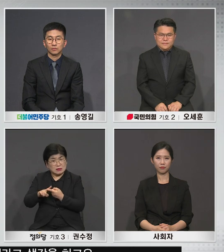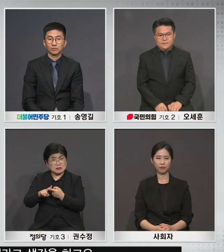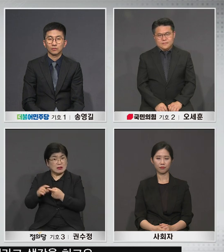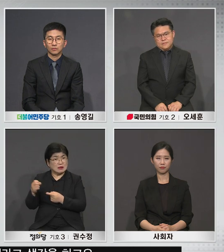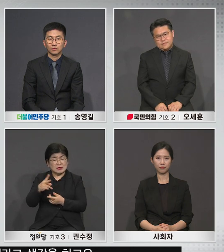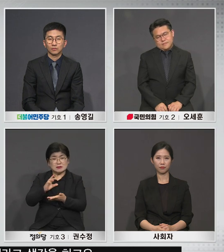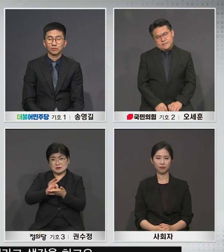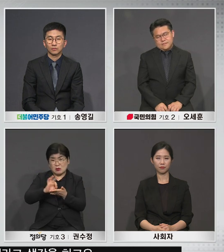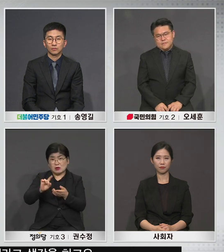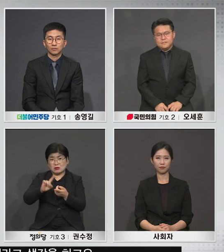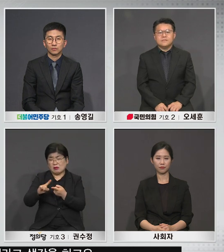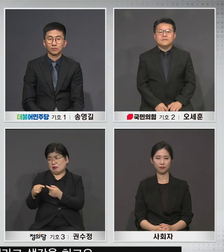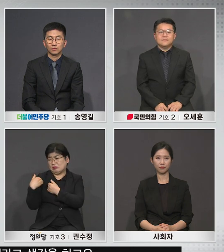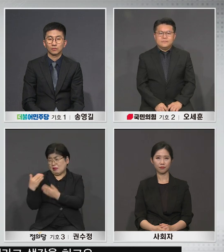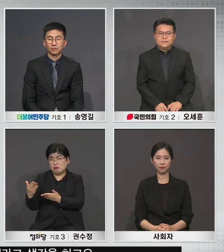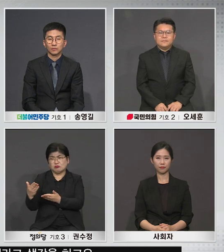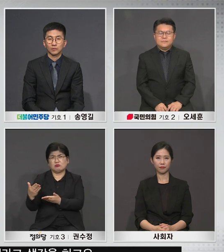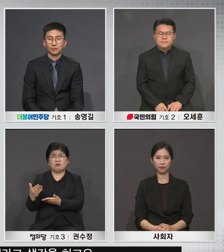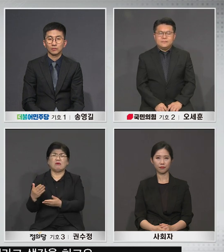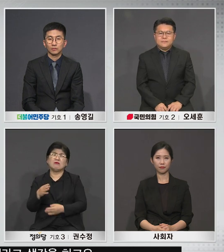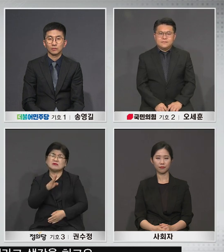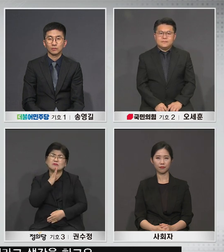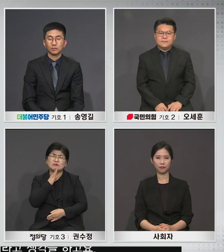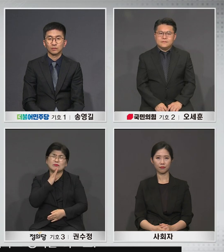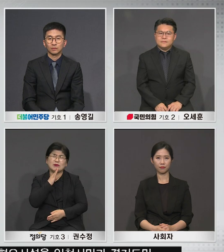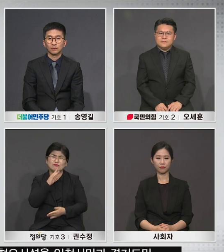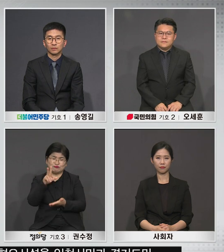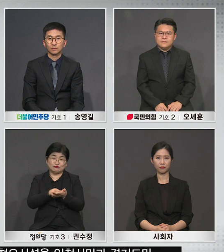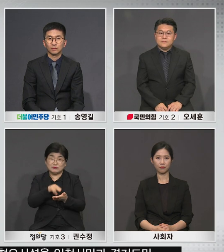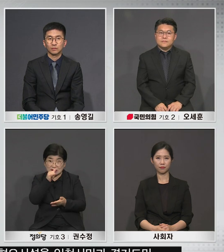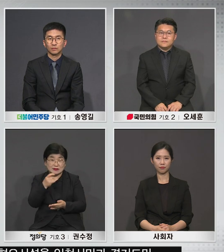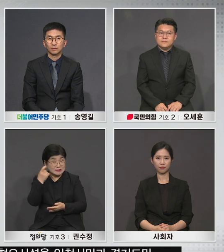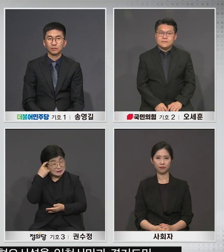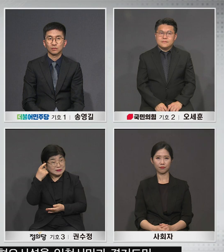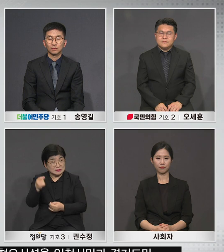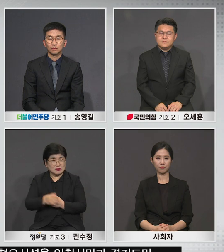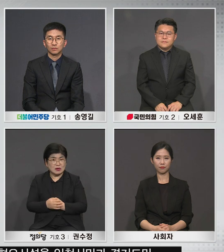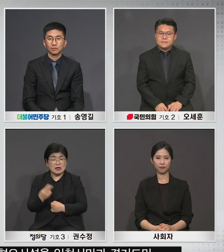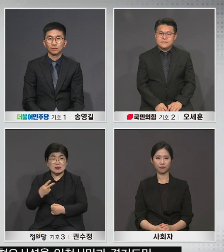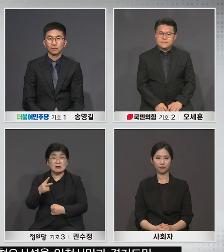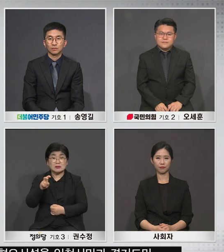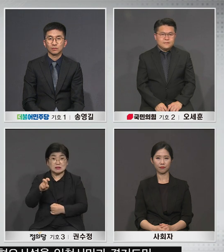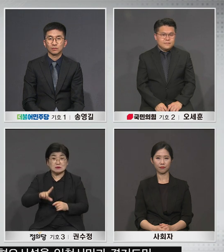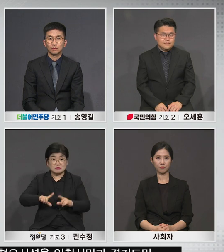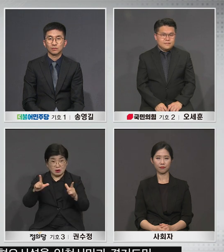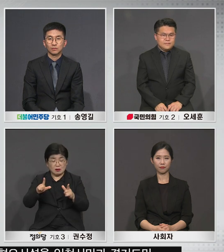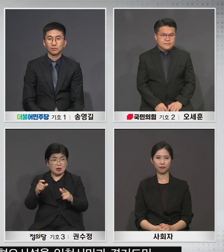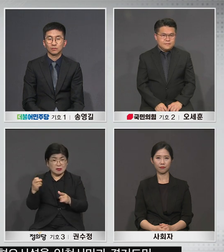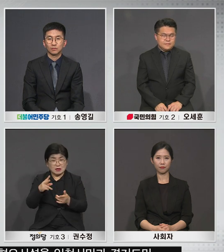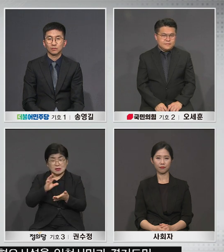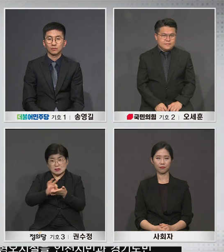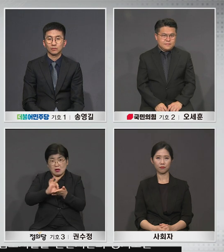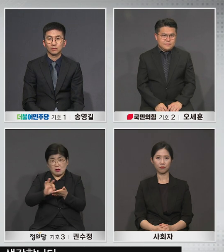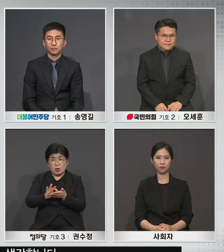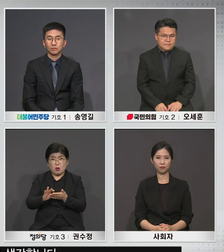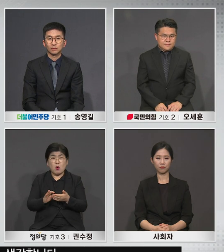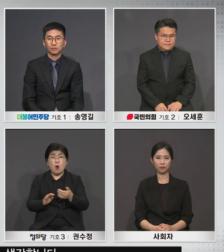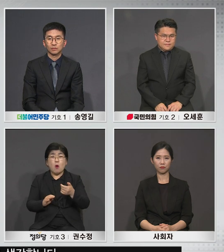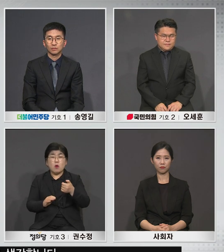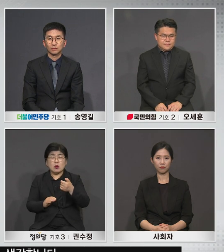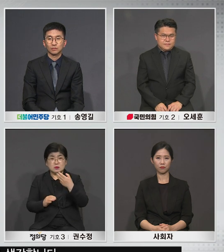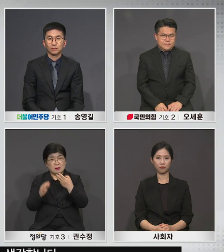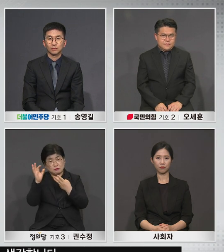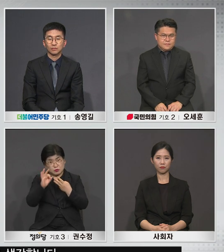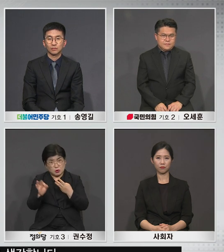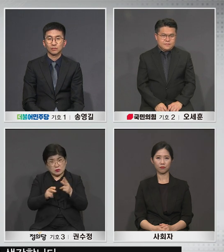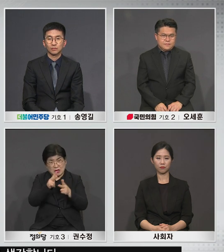방치하는 것, 더더욱 무책임한 태도라고 생각합니다. 2020년 서울시 생활 폐기물 재활용률 53%, 사업장 폐기물은